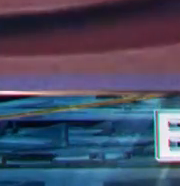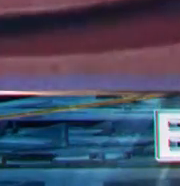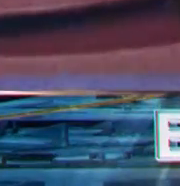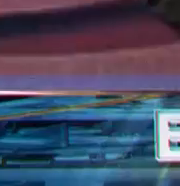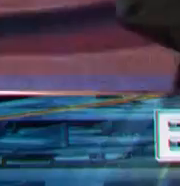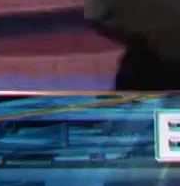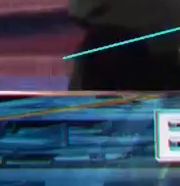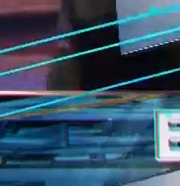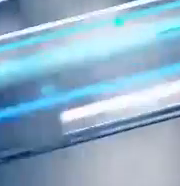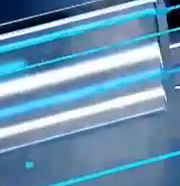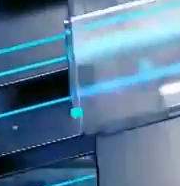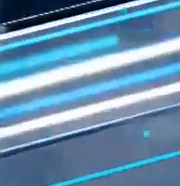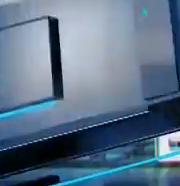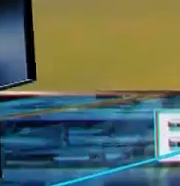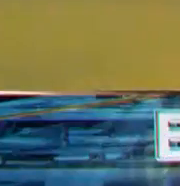жыл.